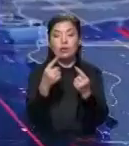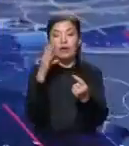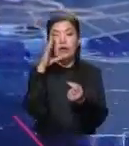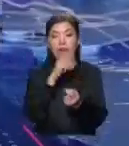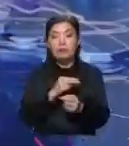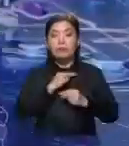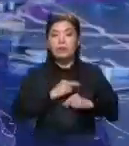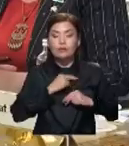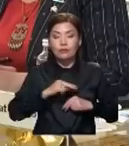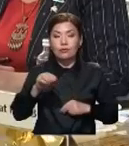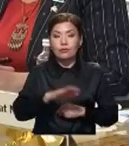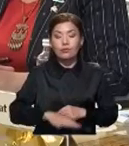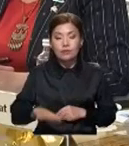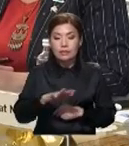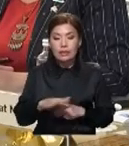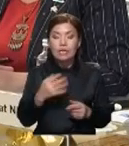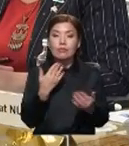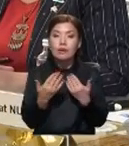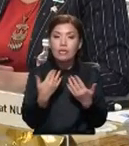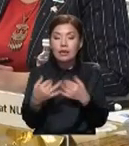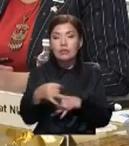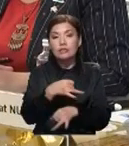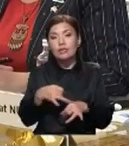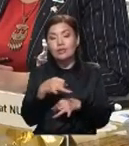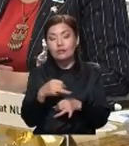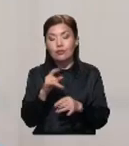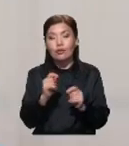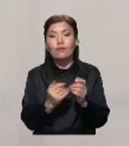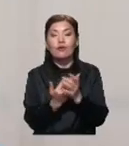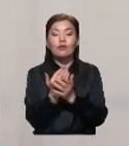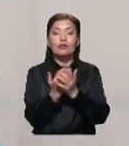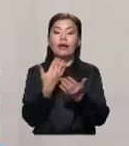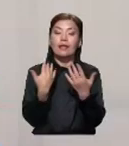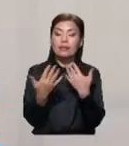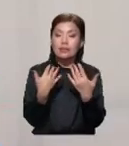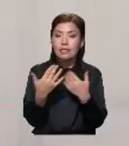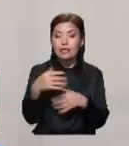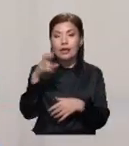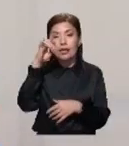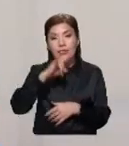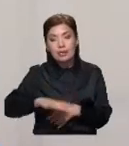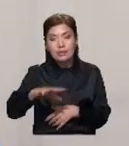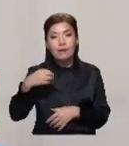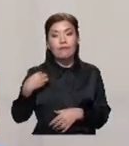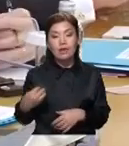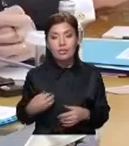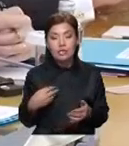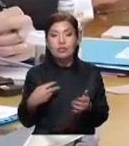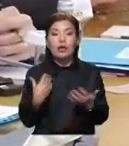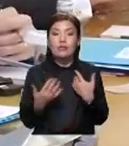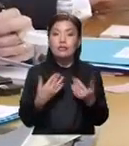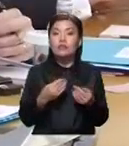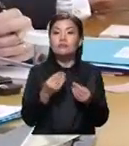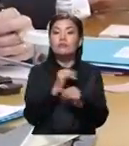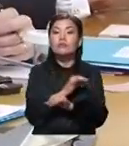сотрудничества в этой области. Во время переговоров Эммануэль Макрон дал высокую оценку отношениям между Казахстаном и Францией. Это отметили